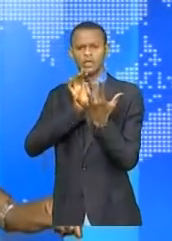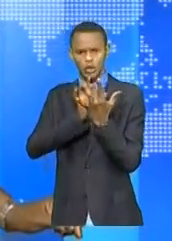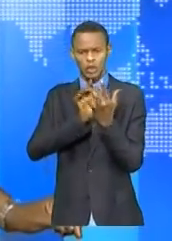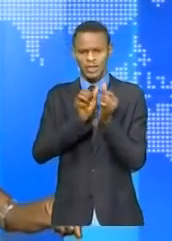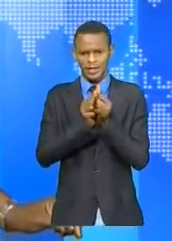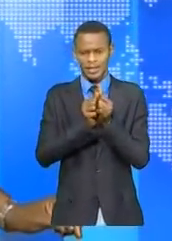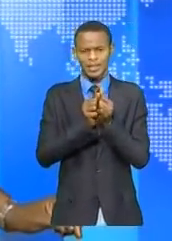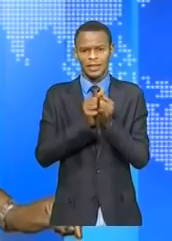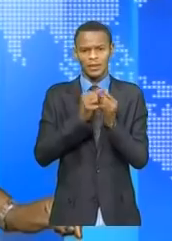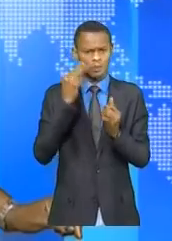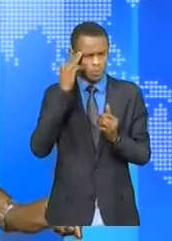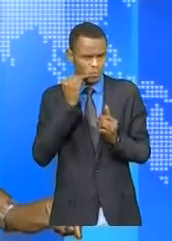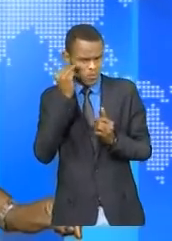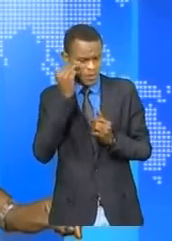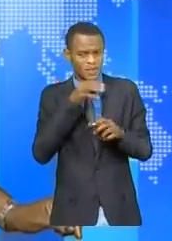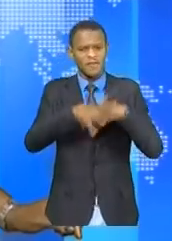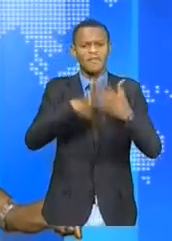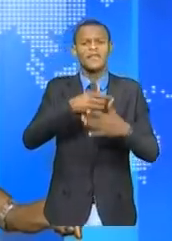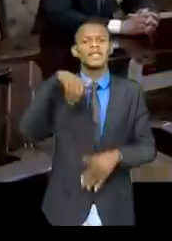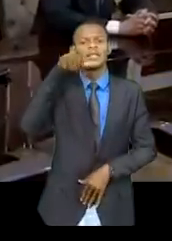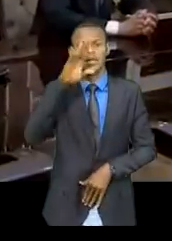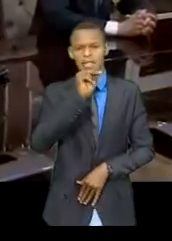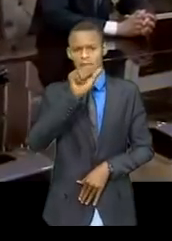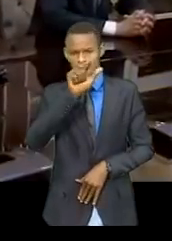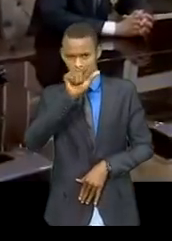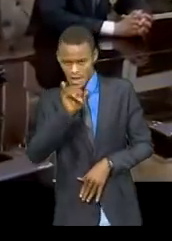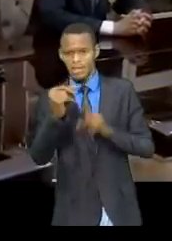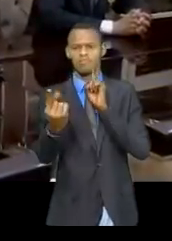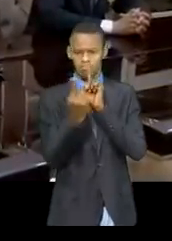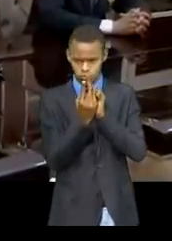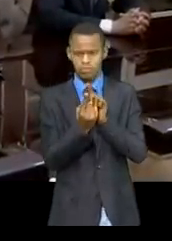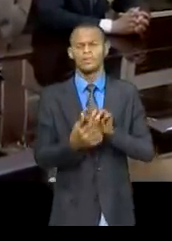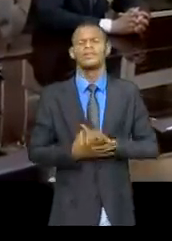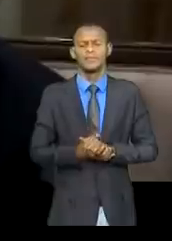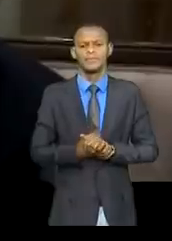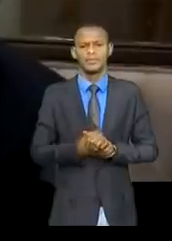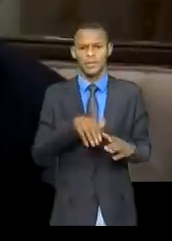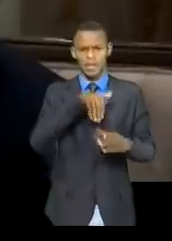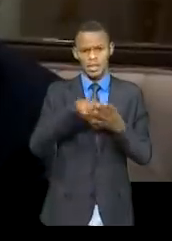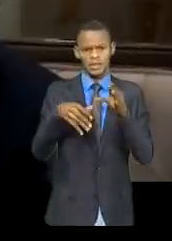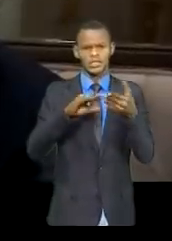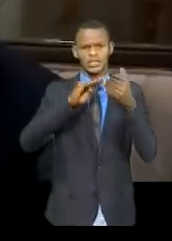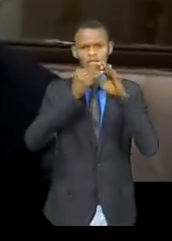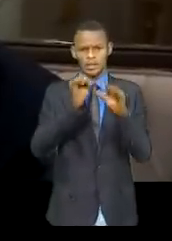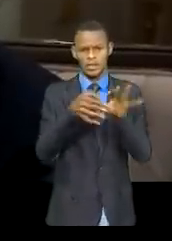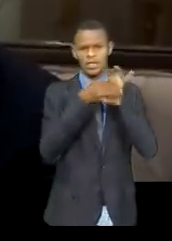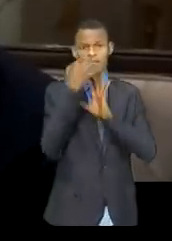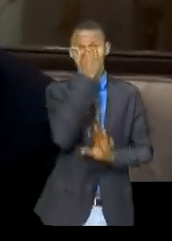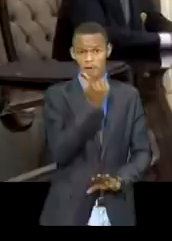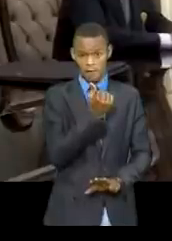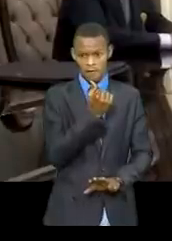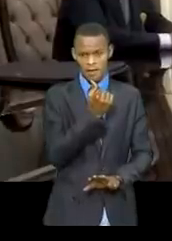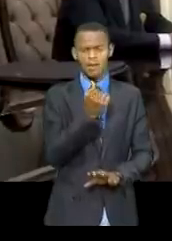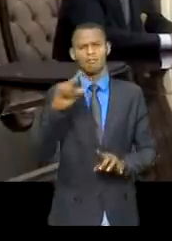porté un message de son président. Reportage. La cité de l'Union africaine a vibré au rythme d'un véritable